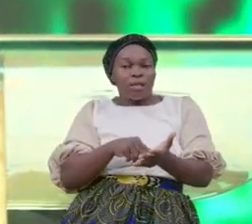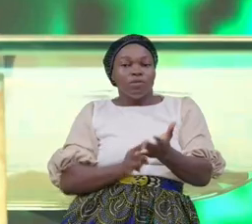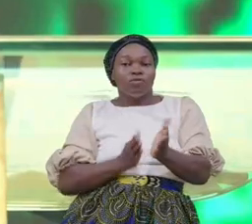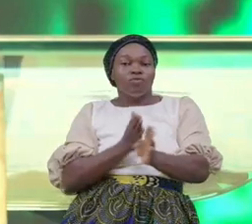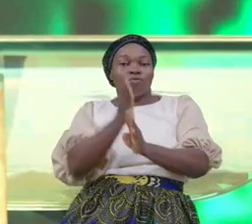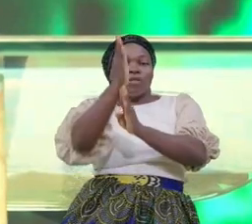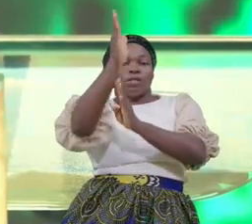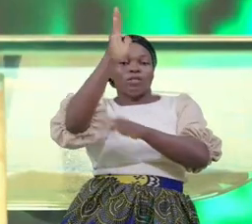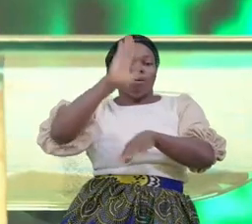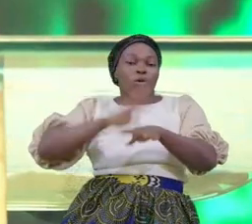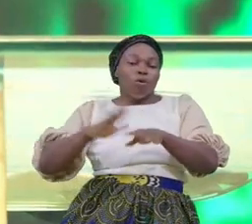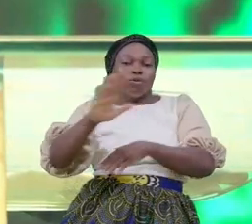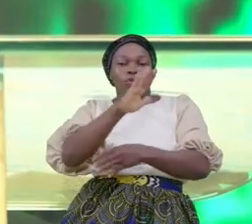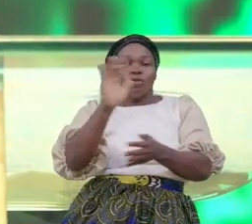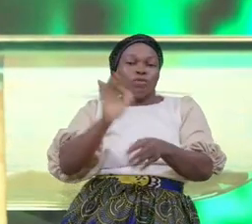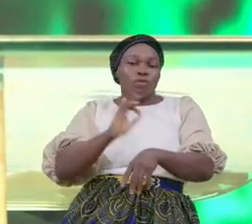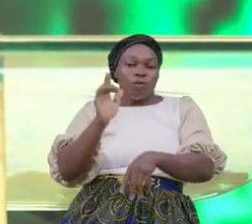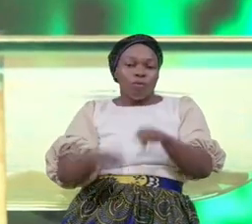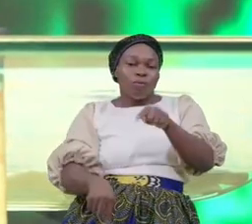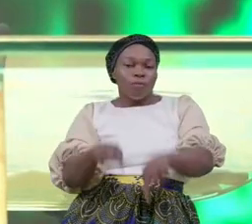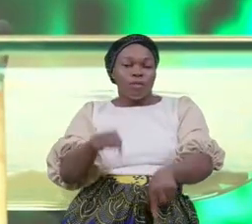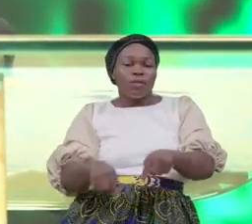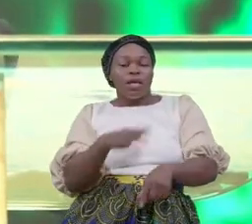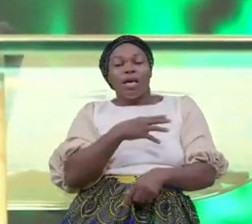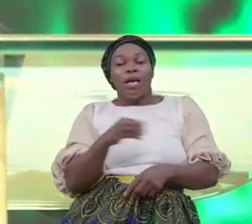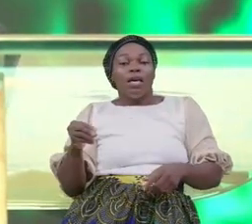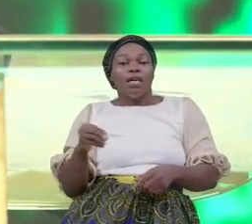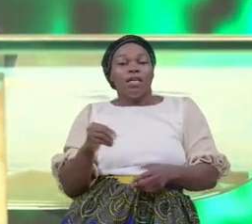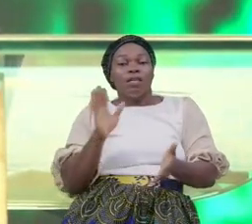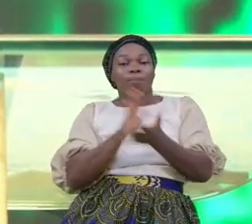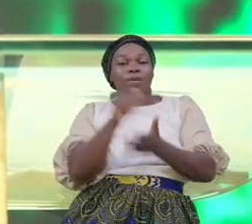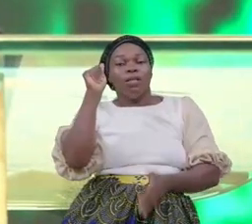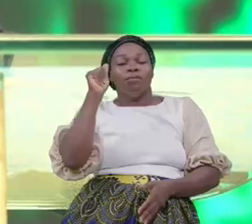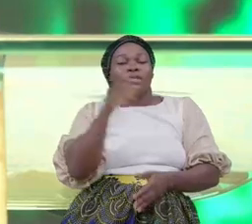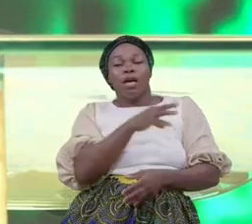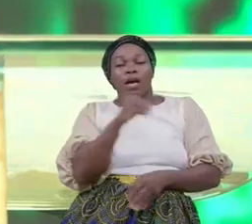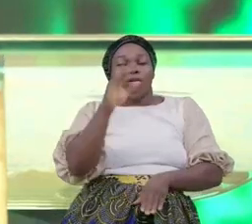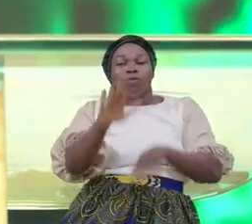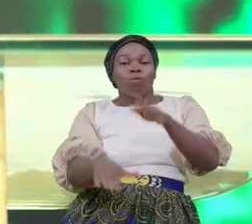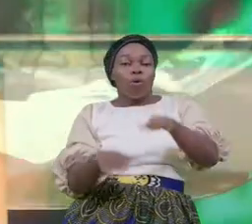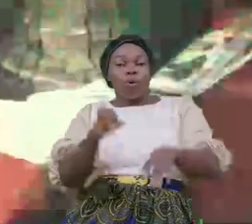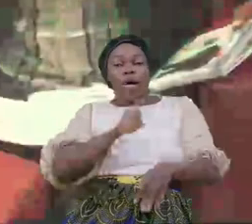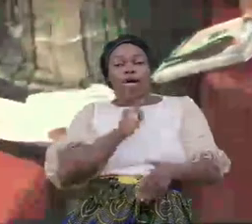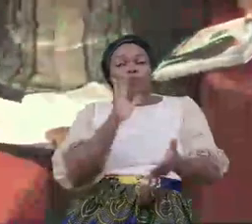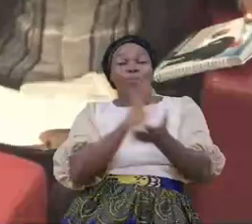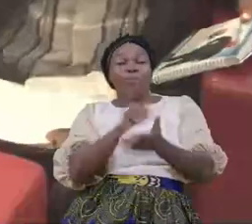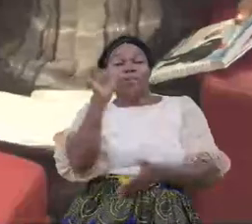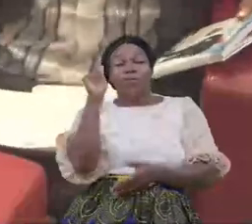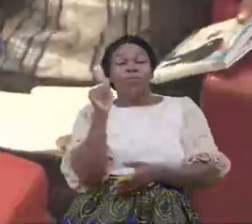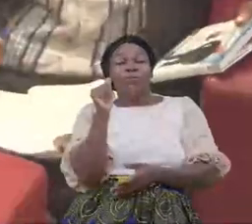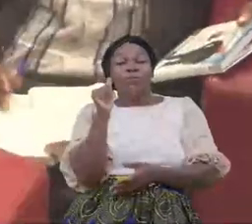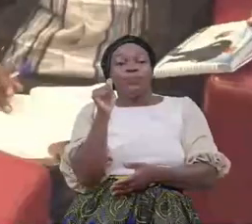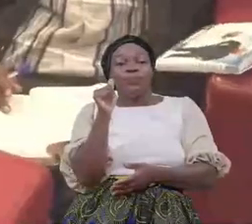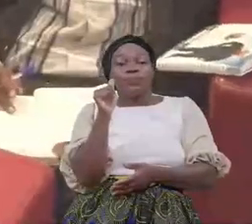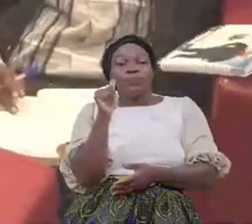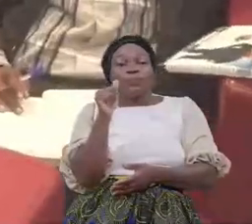pieds. Et il se leva d'un bond et marcha. Je crois.